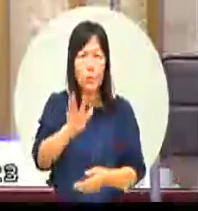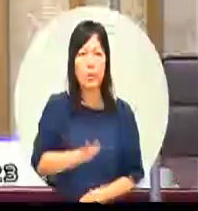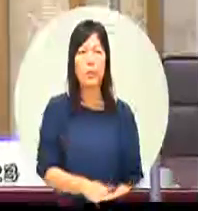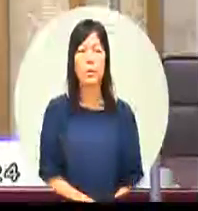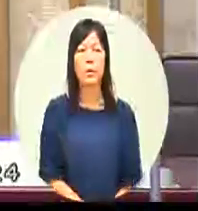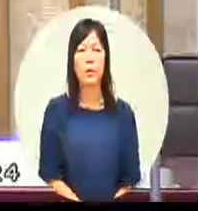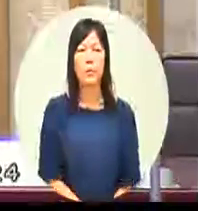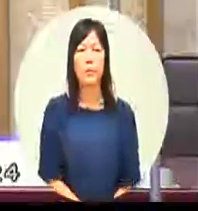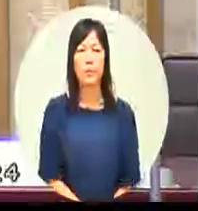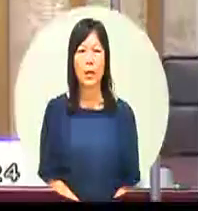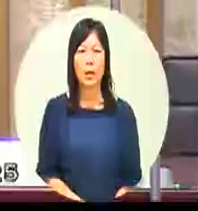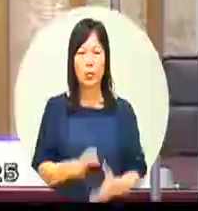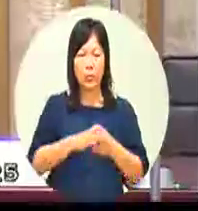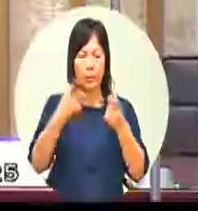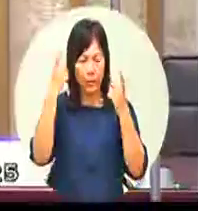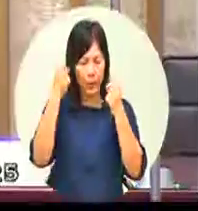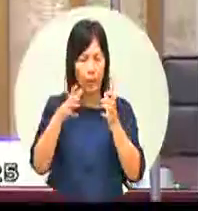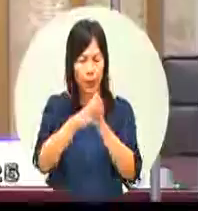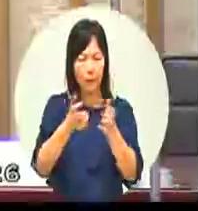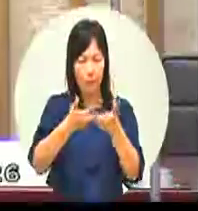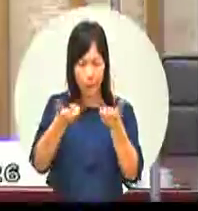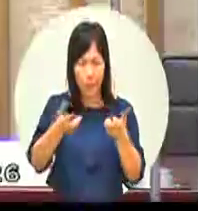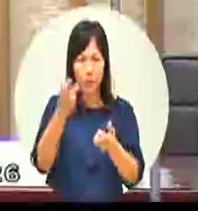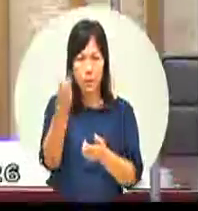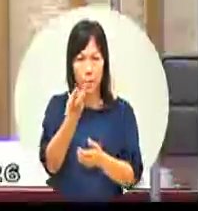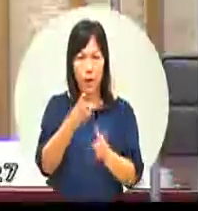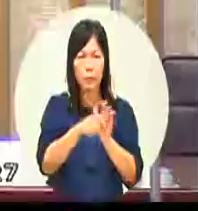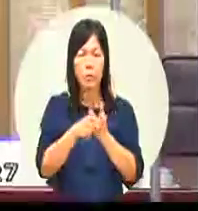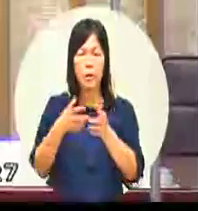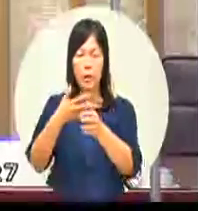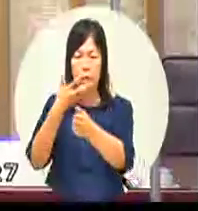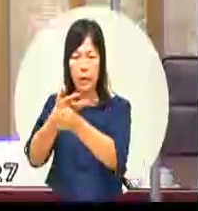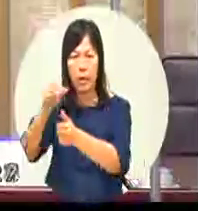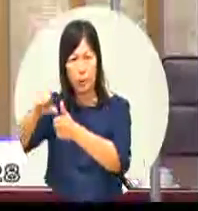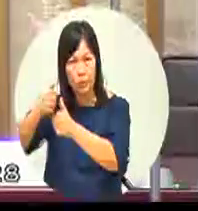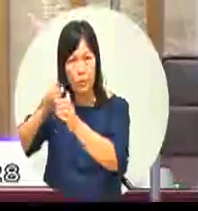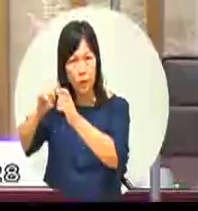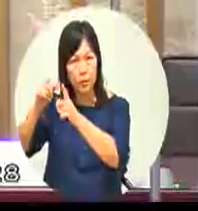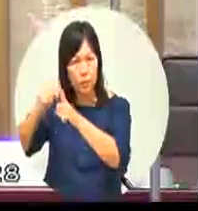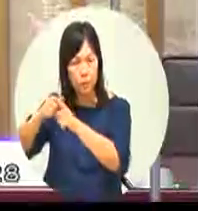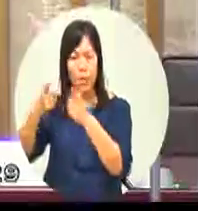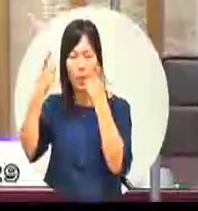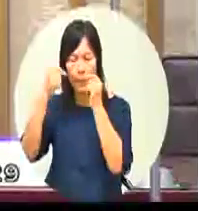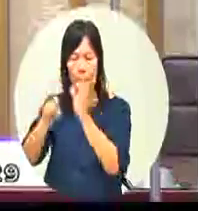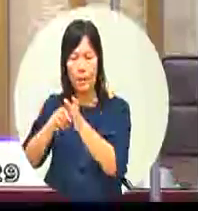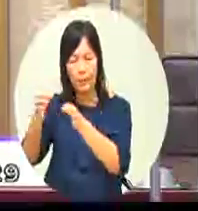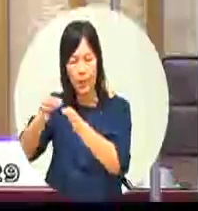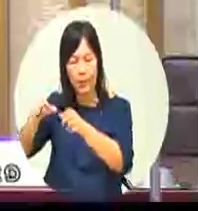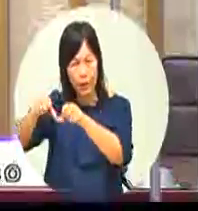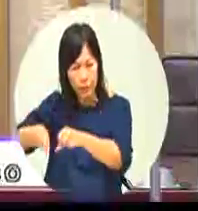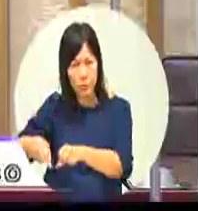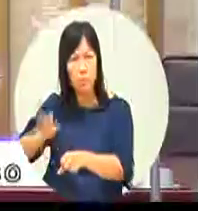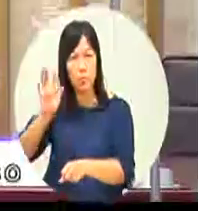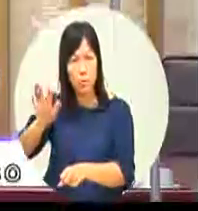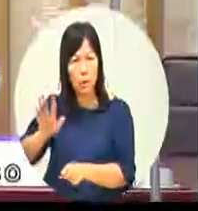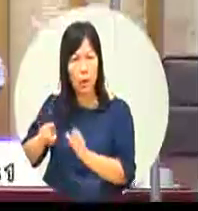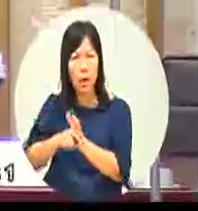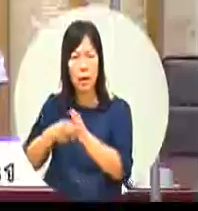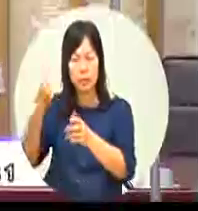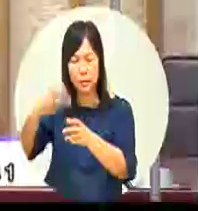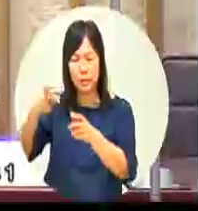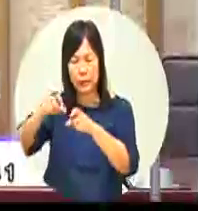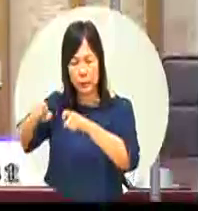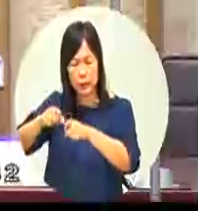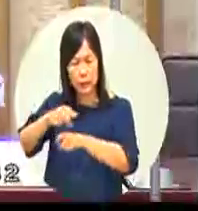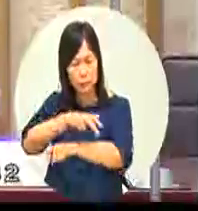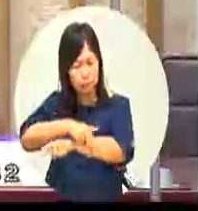然会要切出两个部分，一个就是说属于五甲社区当初根据买卖契约或是当初的那个设计的原意，